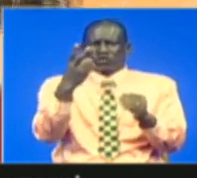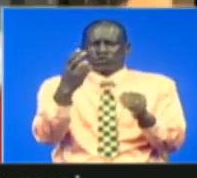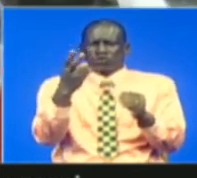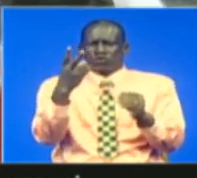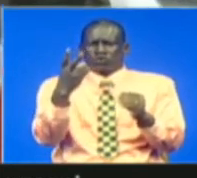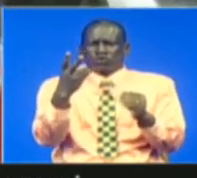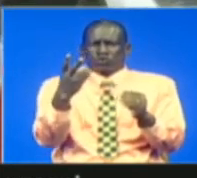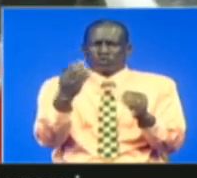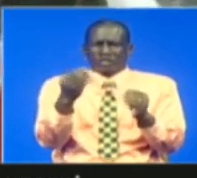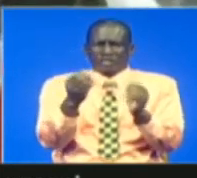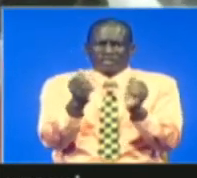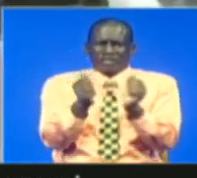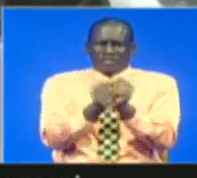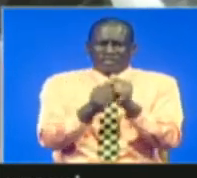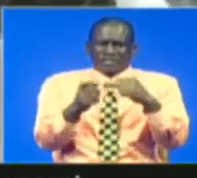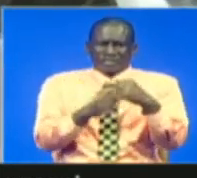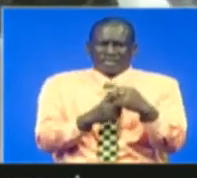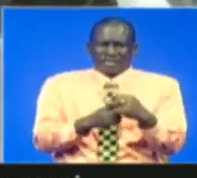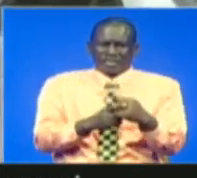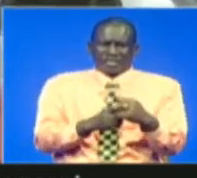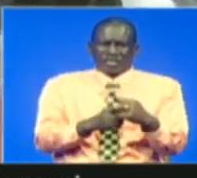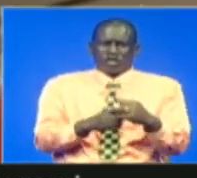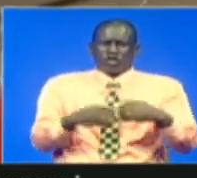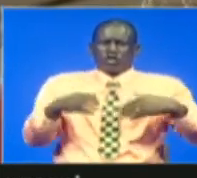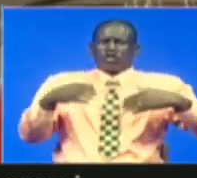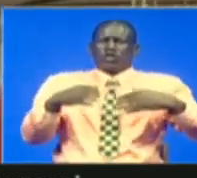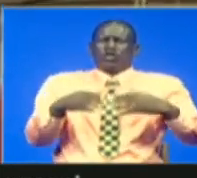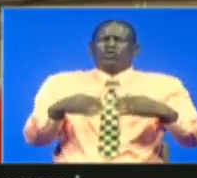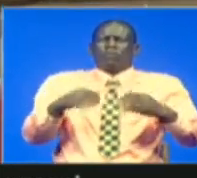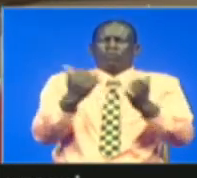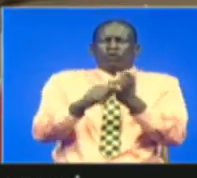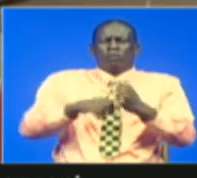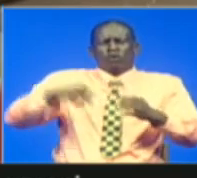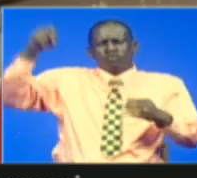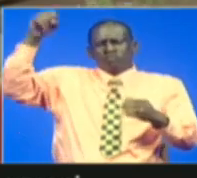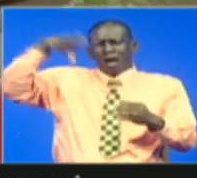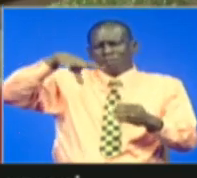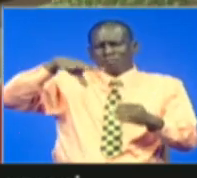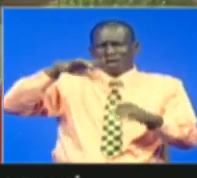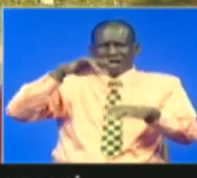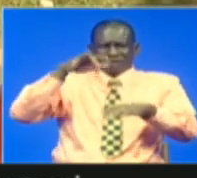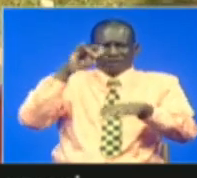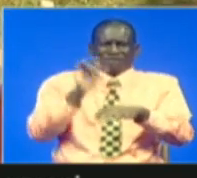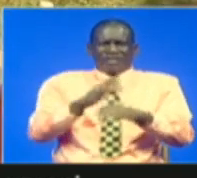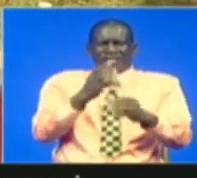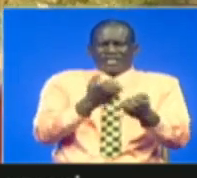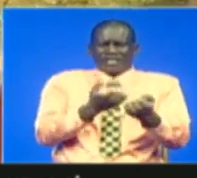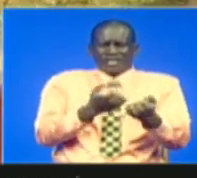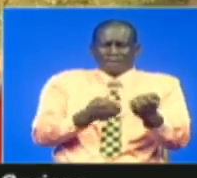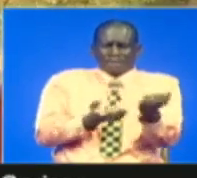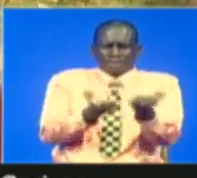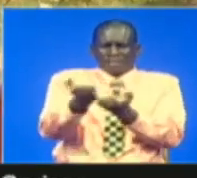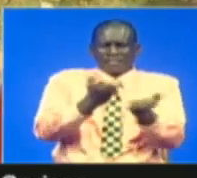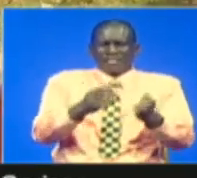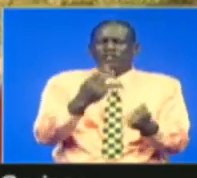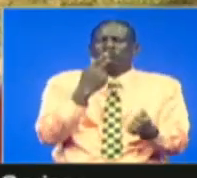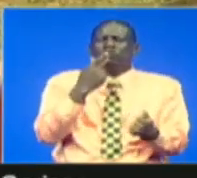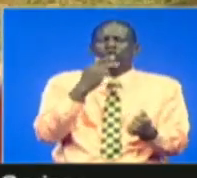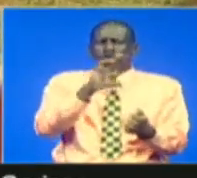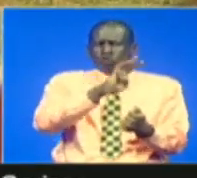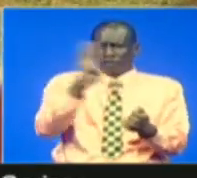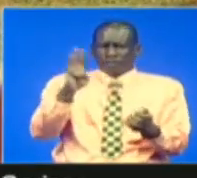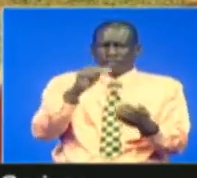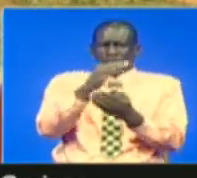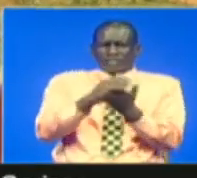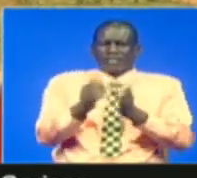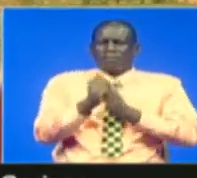2016. Kupotea kwa umeme mara kwa mara kumeathiri biashara na shughuli za elimu Pokot Magharibi. Baadhi ya